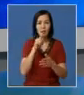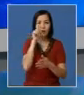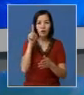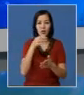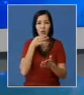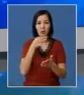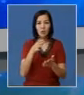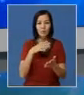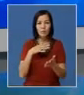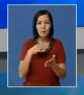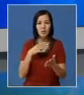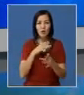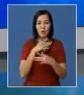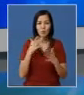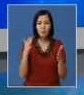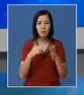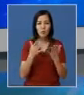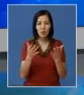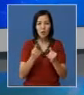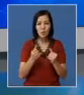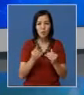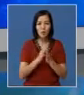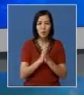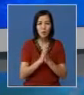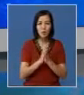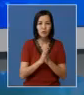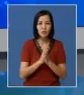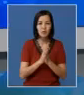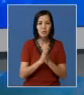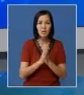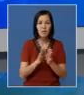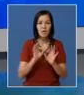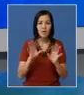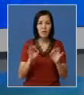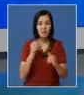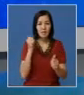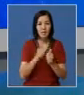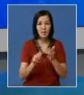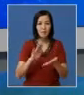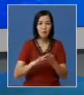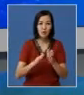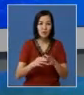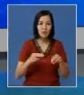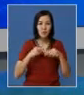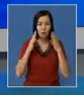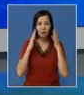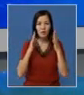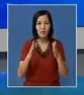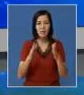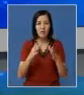сауалдарына жауап берді. Дені тұрғын үй алуға қатысты өтініштерін айта келген. Әкім әрбірінің жағдайына мұқият қанығып,